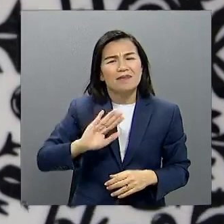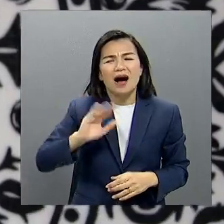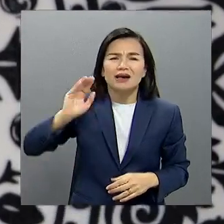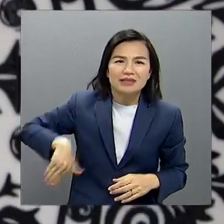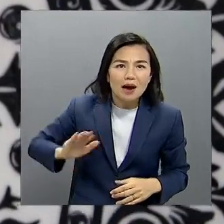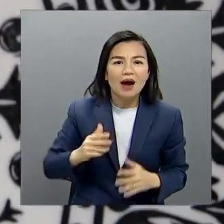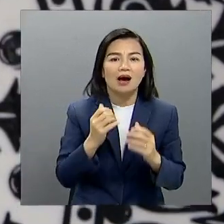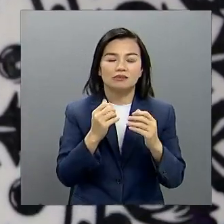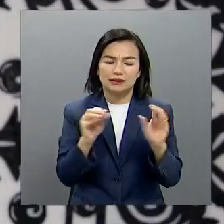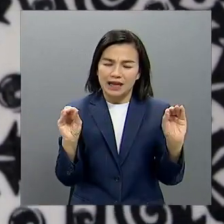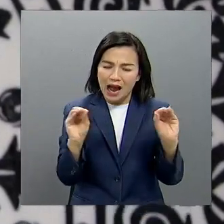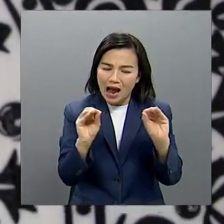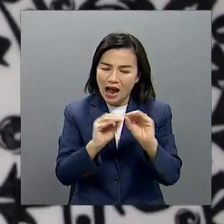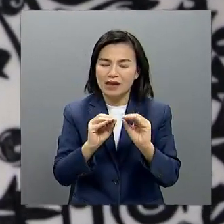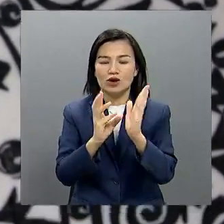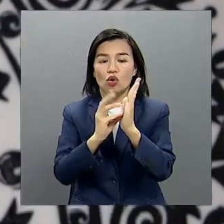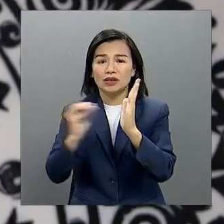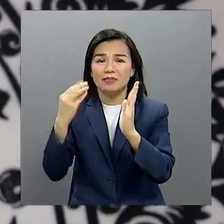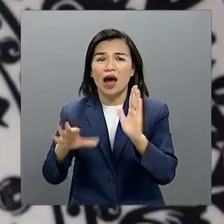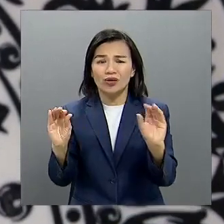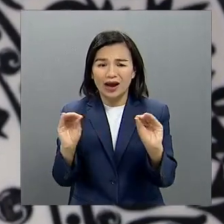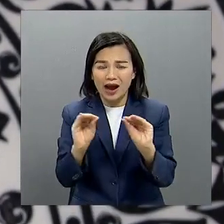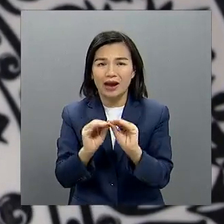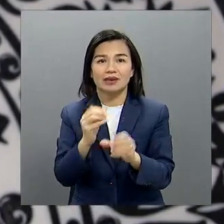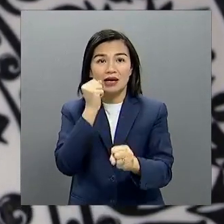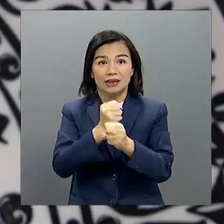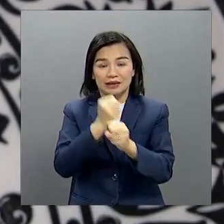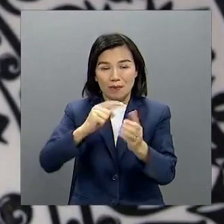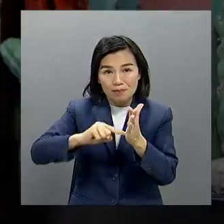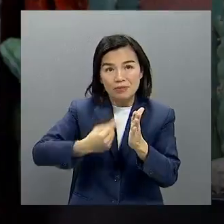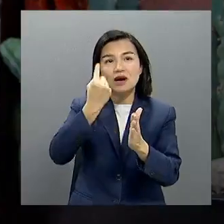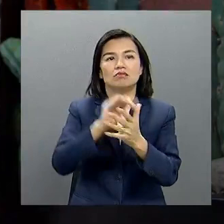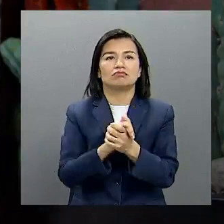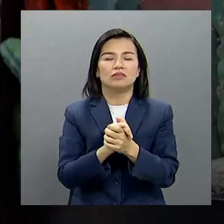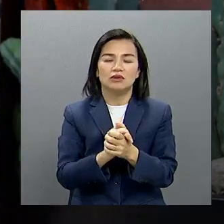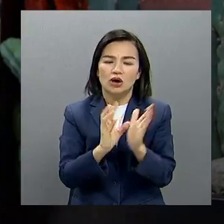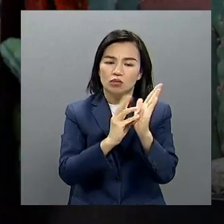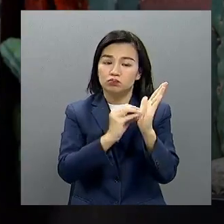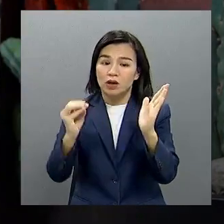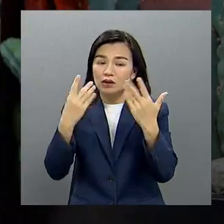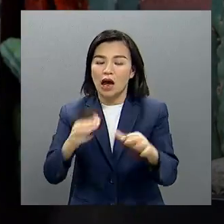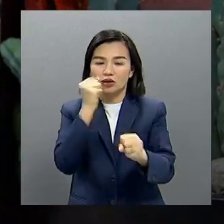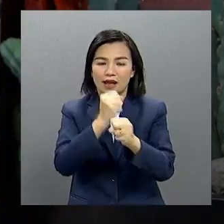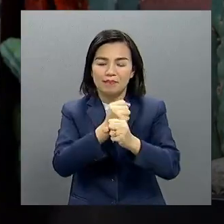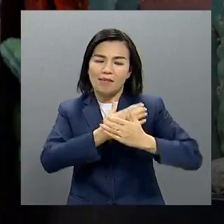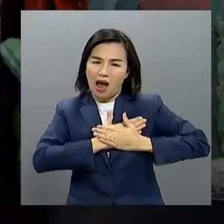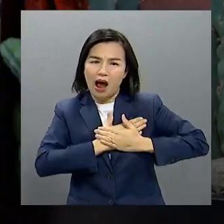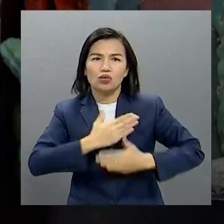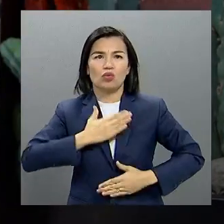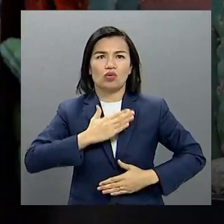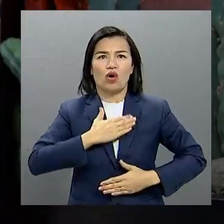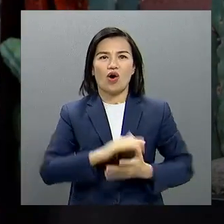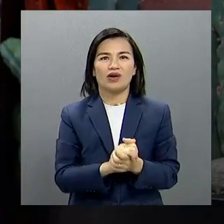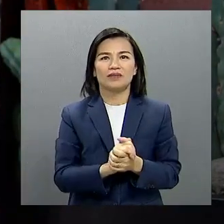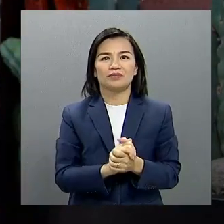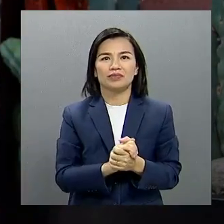นะนี่ไงฉันกำลังจะเกษียณแบบมีความสุขกับงานที่ฉันรักก็เลยคิดว่าเราก็ไม่ได้พลาดอะไรอย่างน้อ